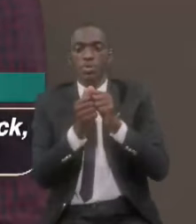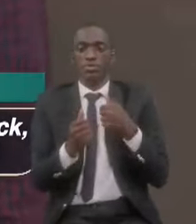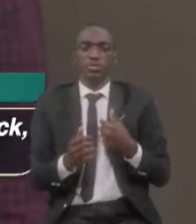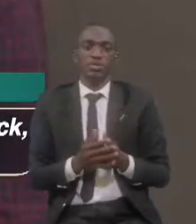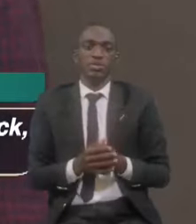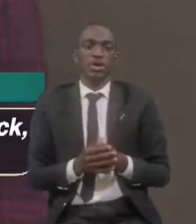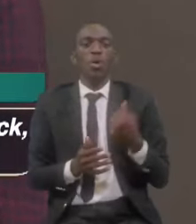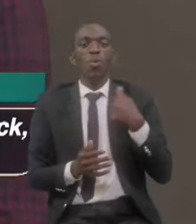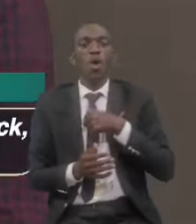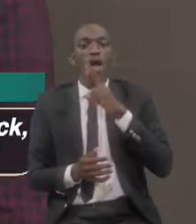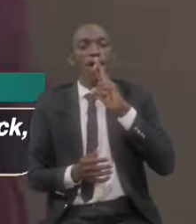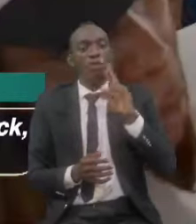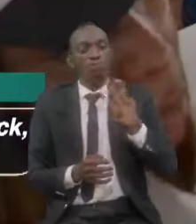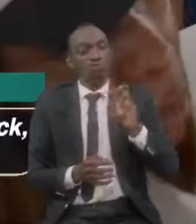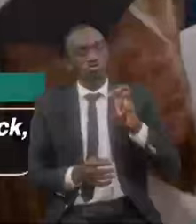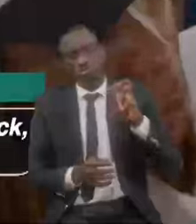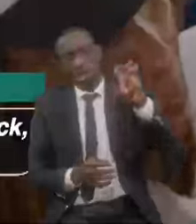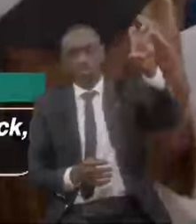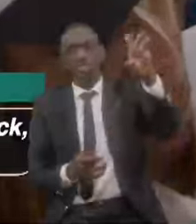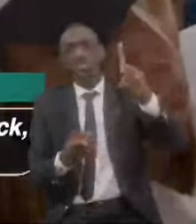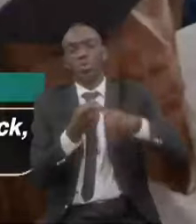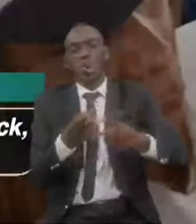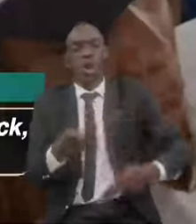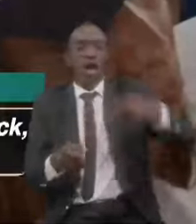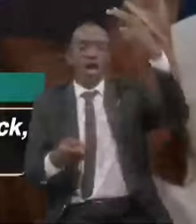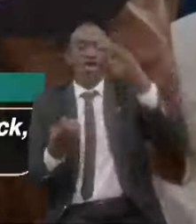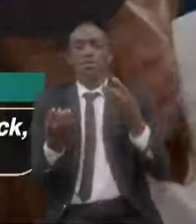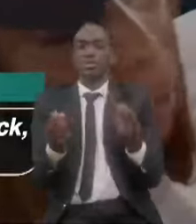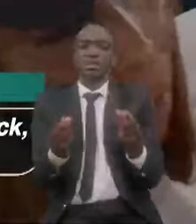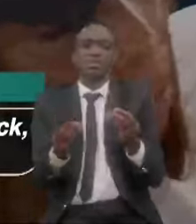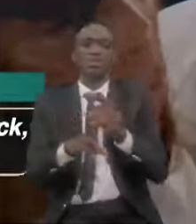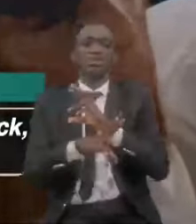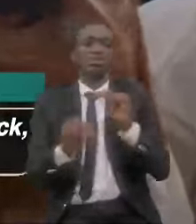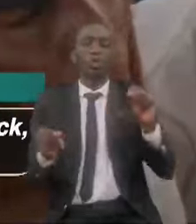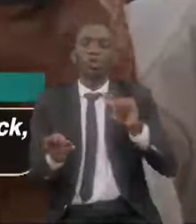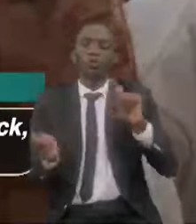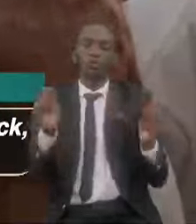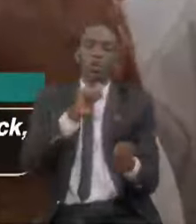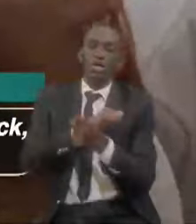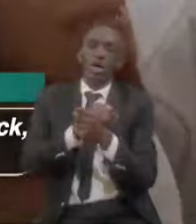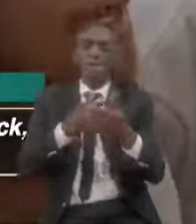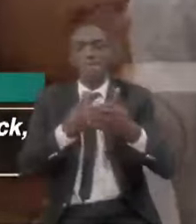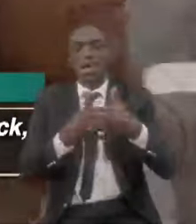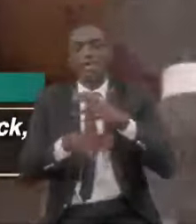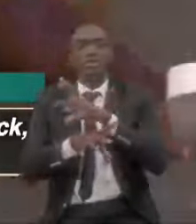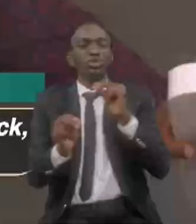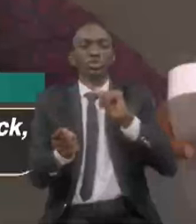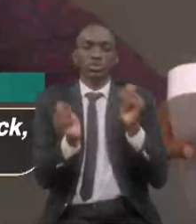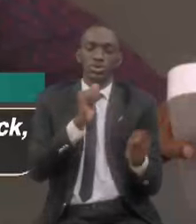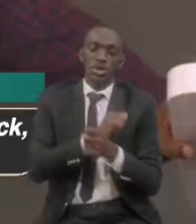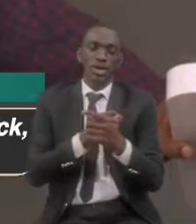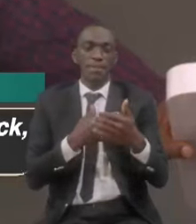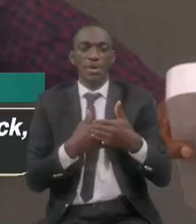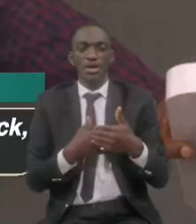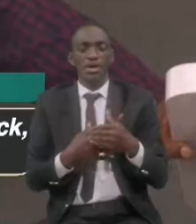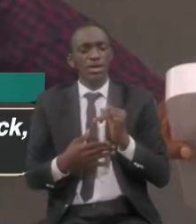Nous voyageons pour la terre haute. Point de retour. Point de retour.